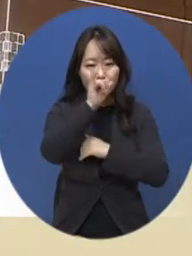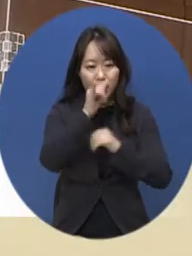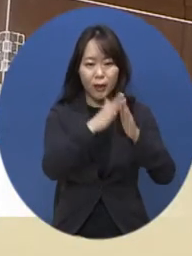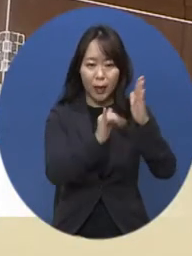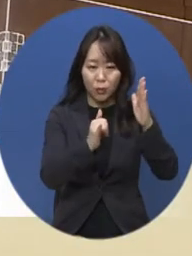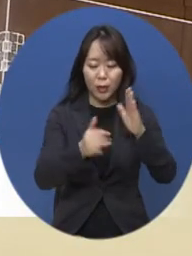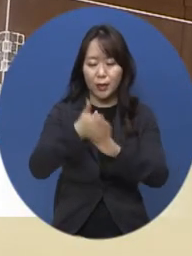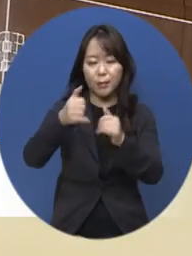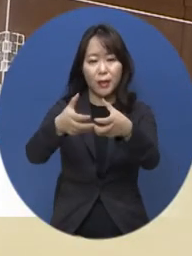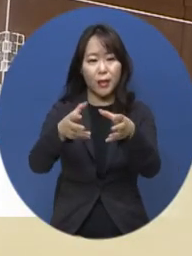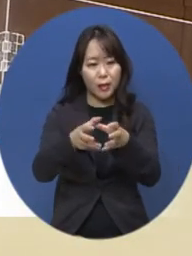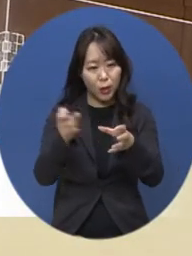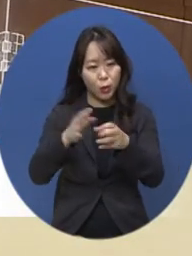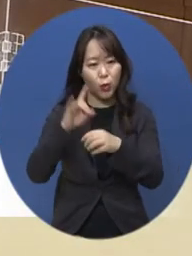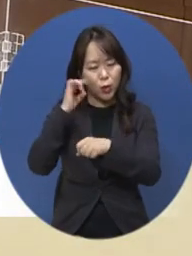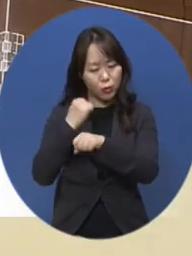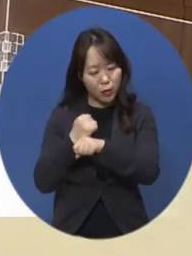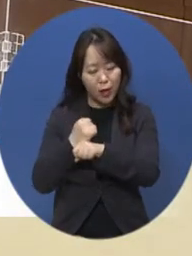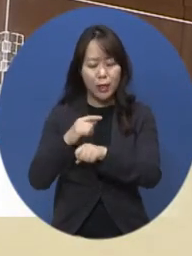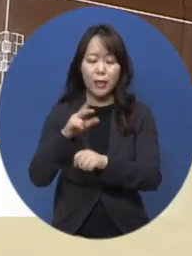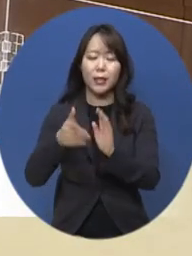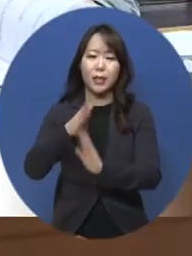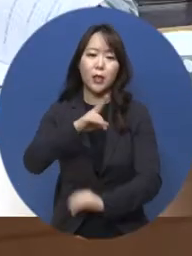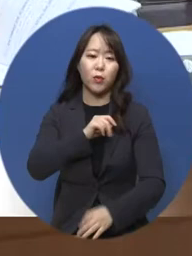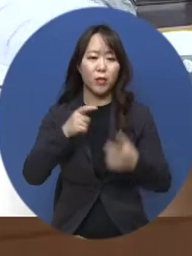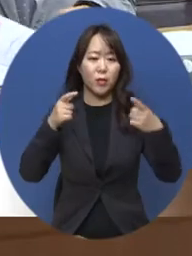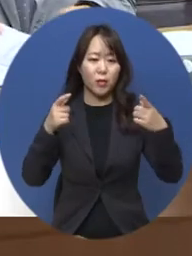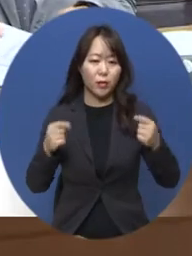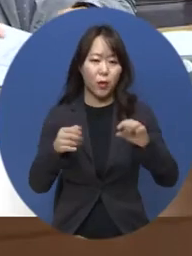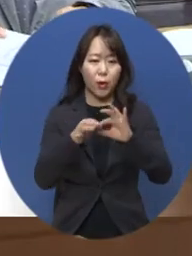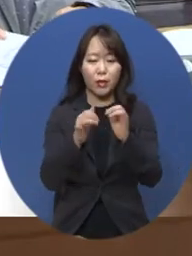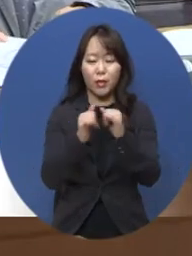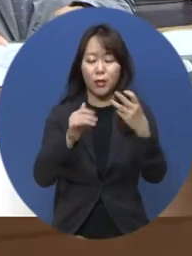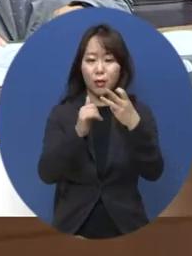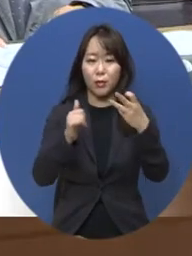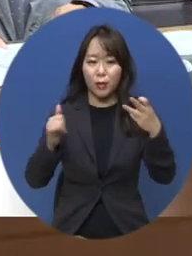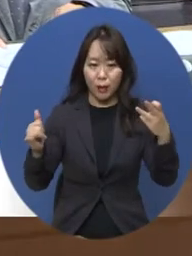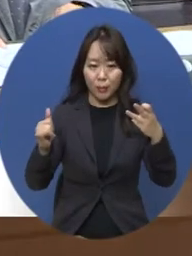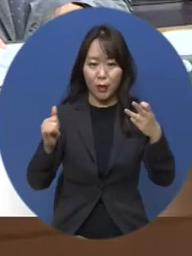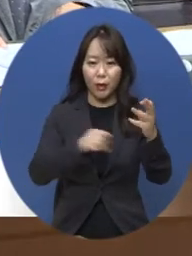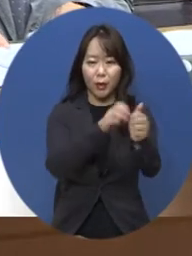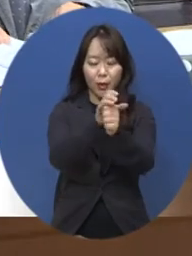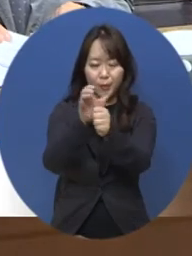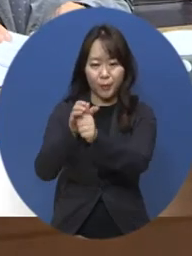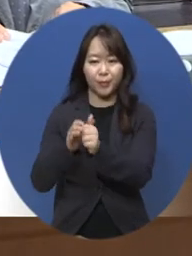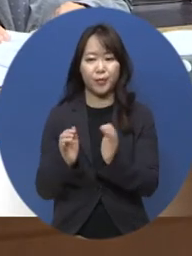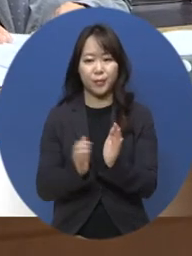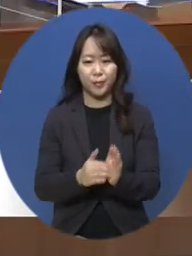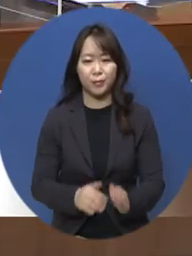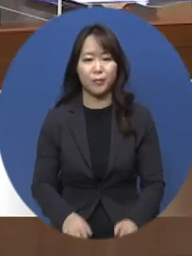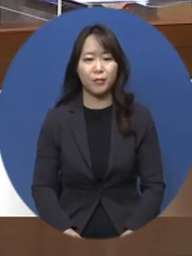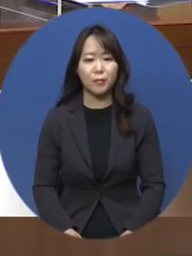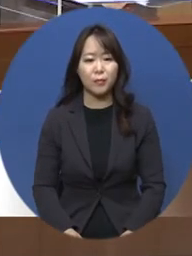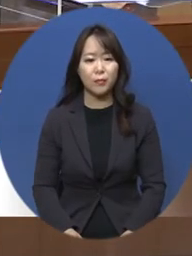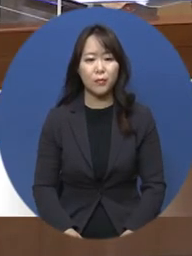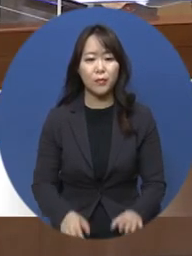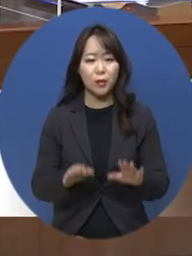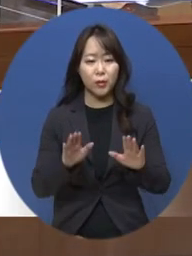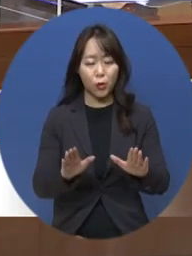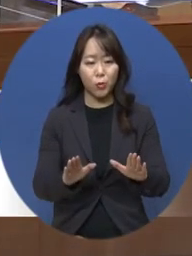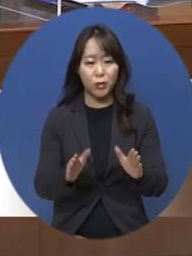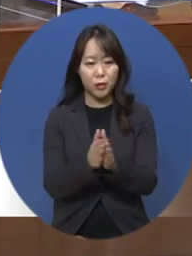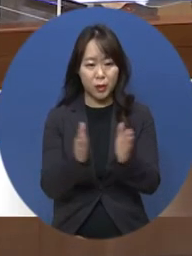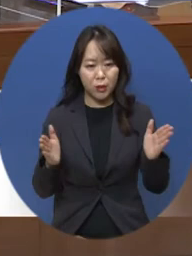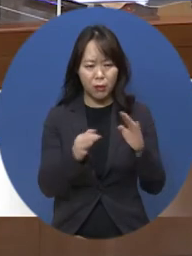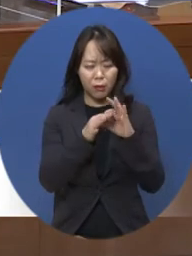시민단체 연구자 시의원 등 관계자 13명을 위촉해 씁니다 이번 협의회 출범